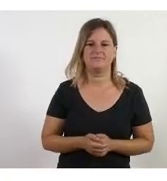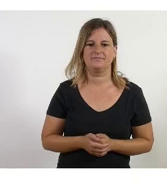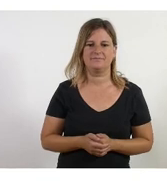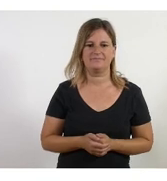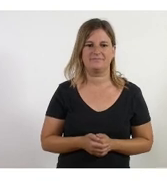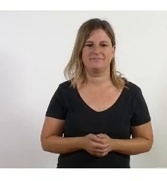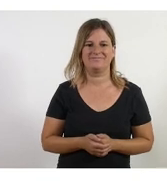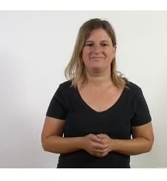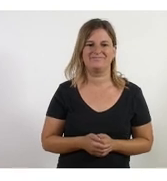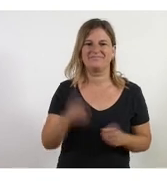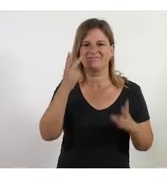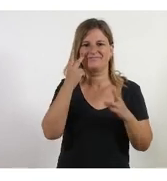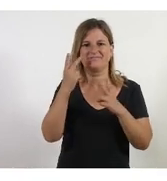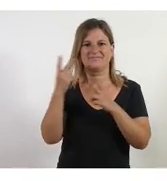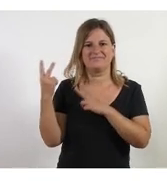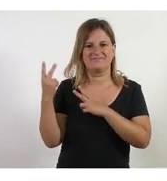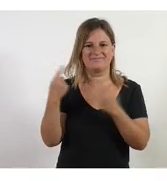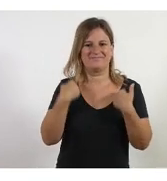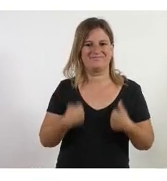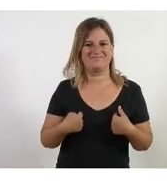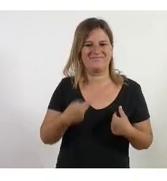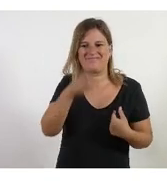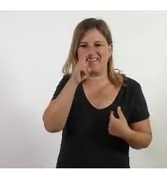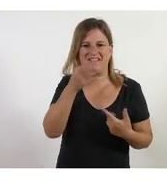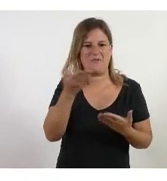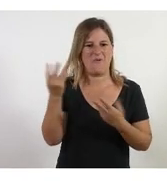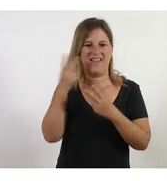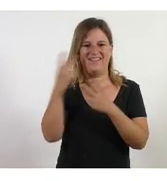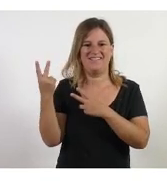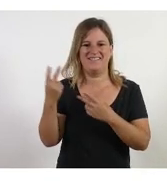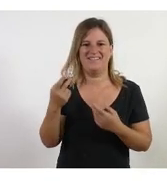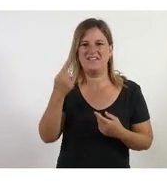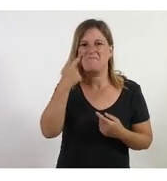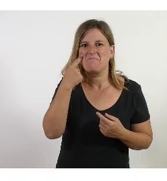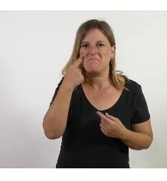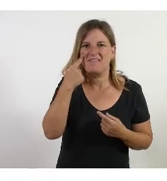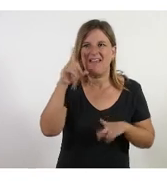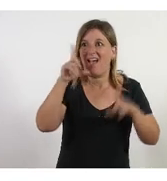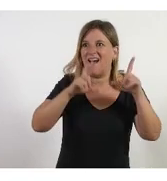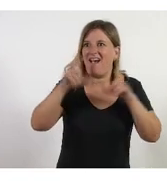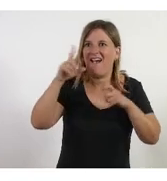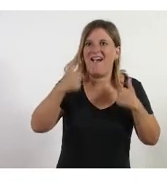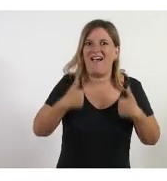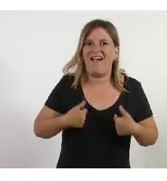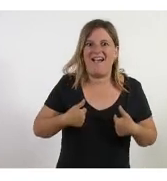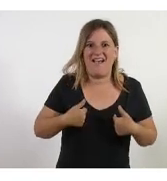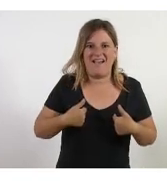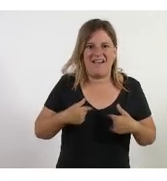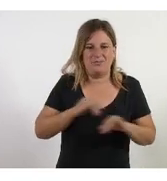Yes? No? Sentim-se així de bé. Mira quina passada, no? Poder-se sentir així de